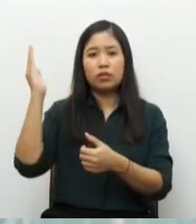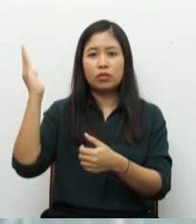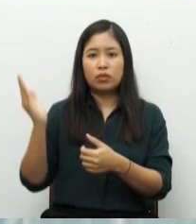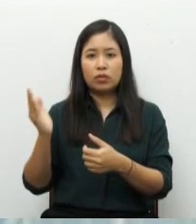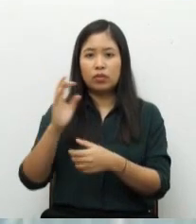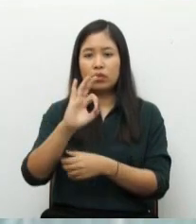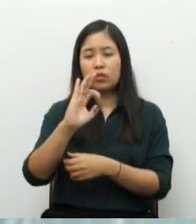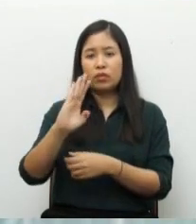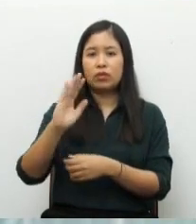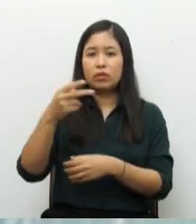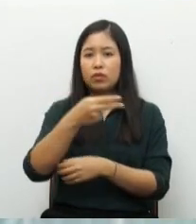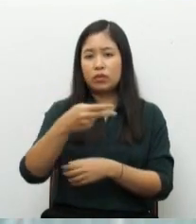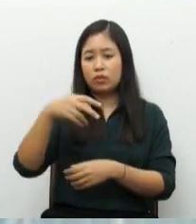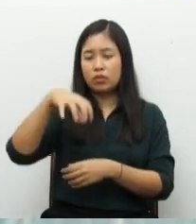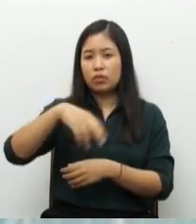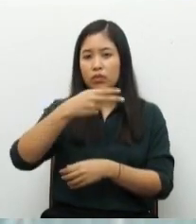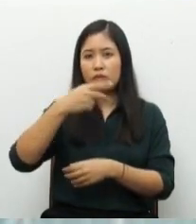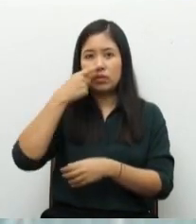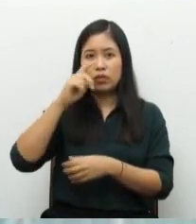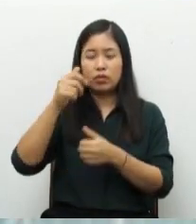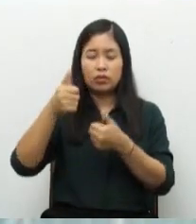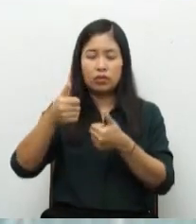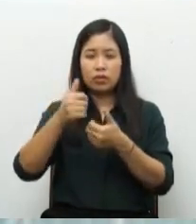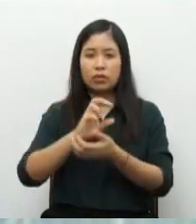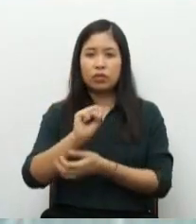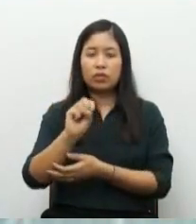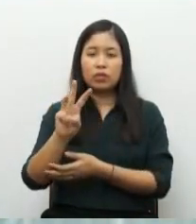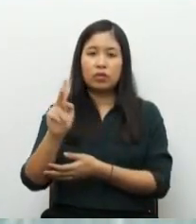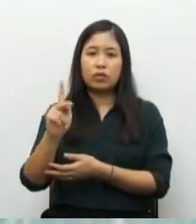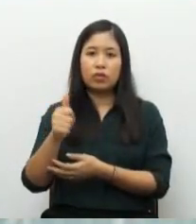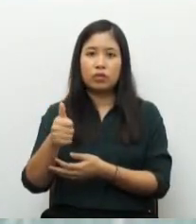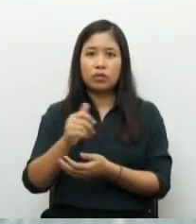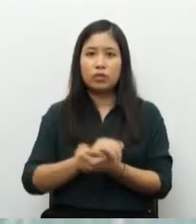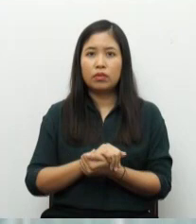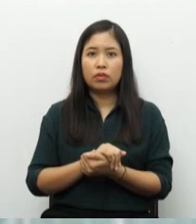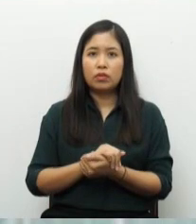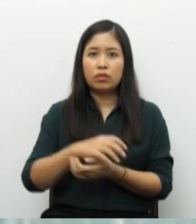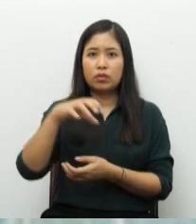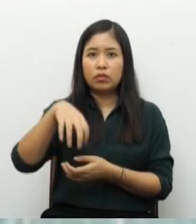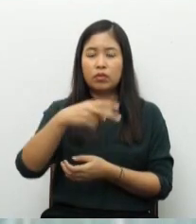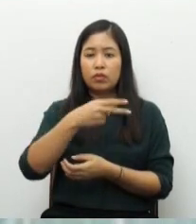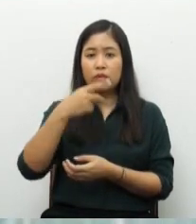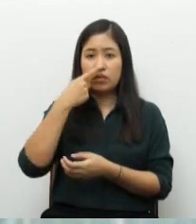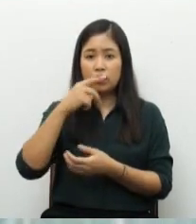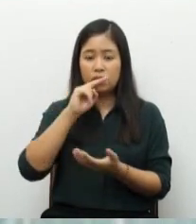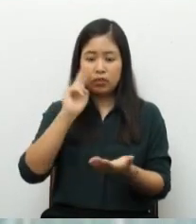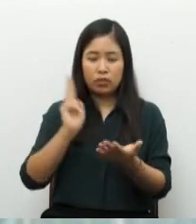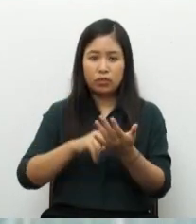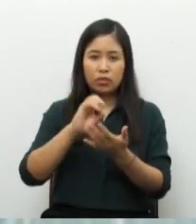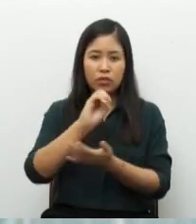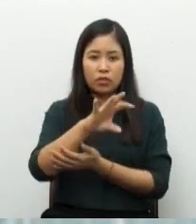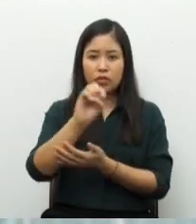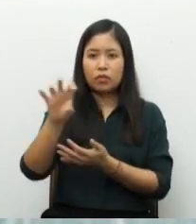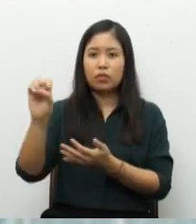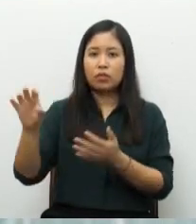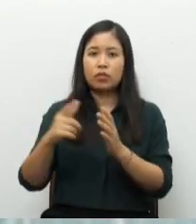ของสถาบันภาษาไทยสำนักวิชาการและมาตรฐานการศึกษานะครับโดยสถาบันภาษาไทยนะครับได้ส่งหนังสือไปยังสำนักงานเขตพื้นที่การศึกษาทุก